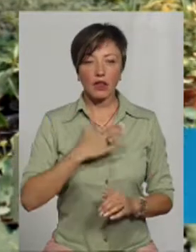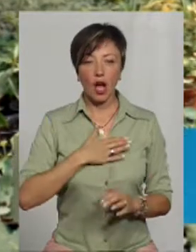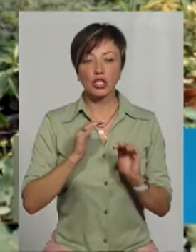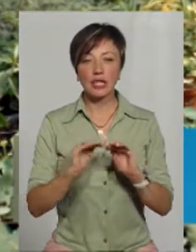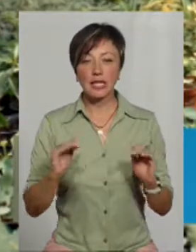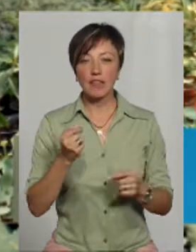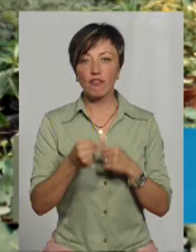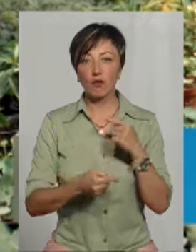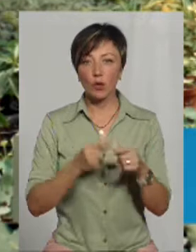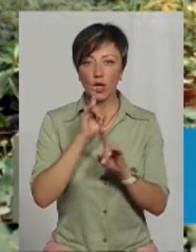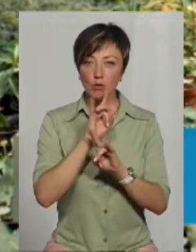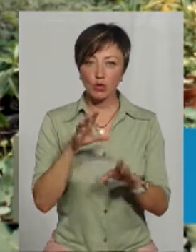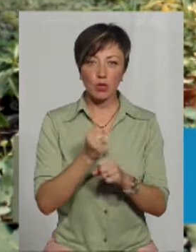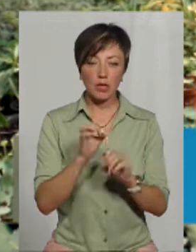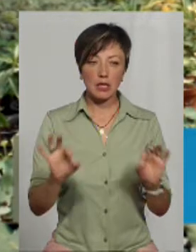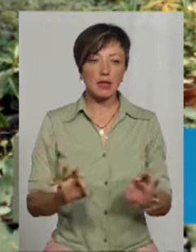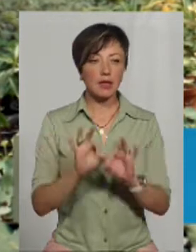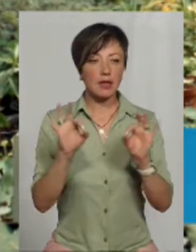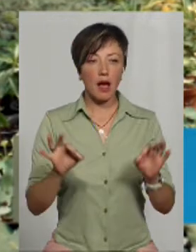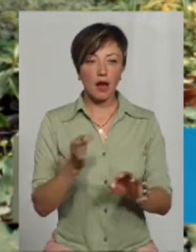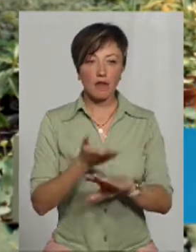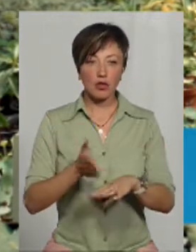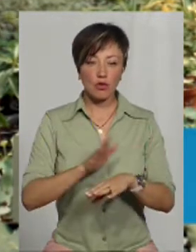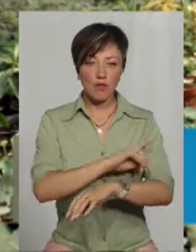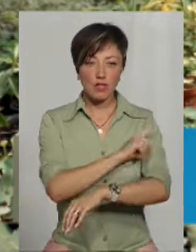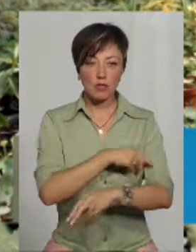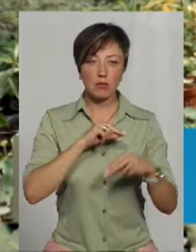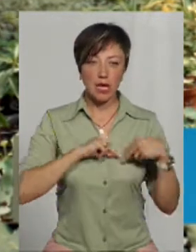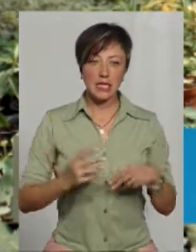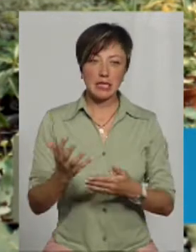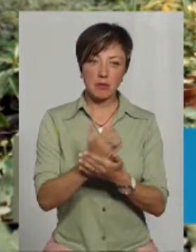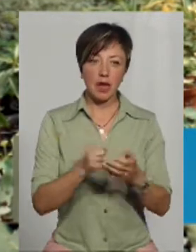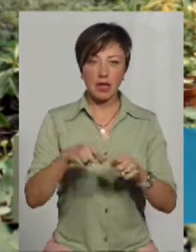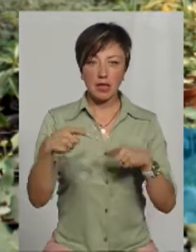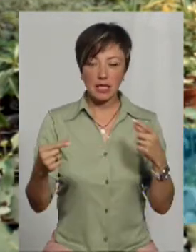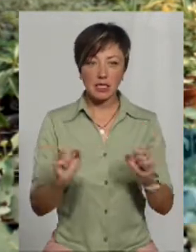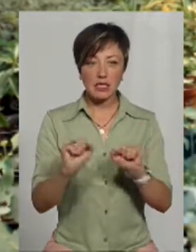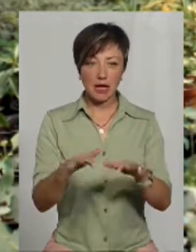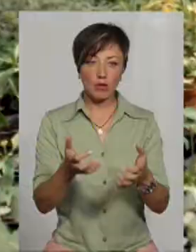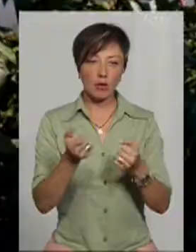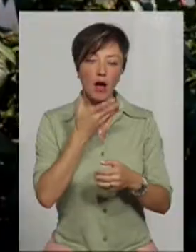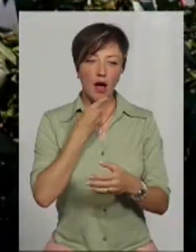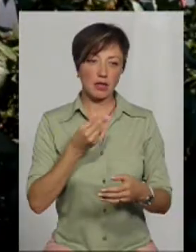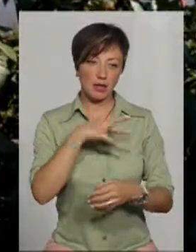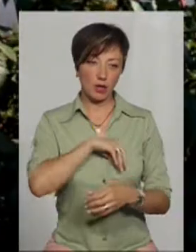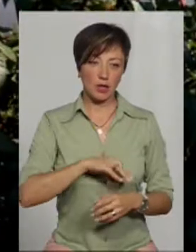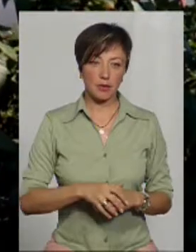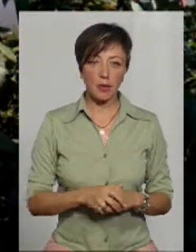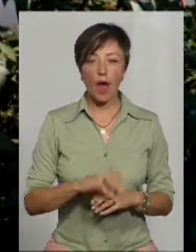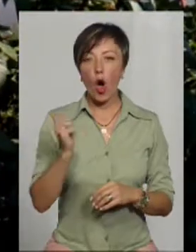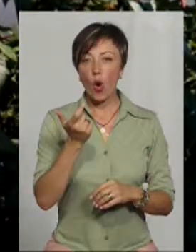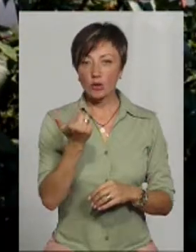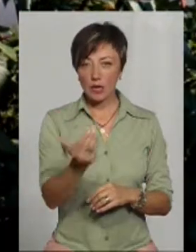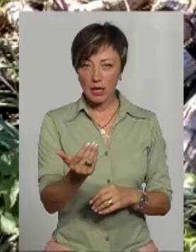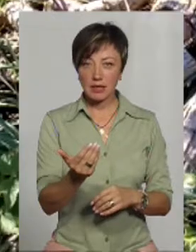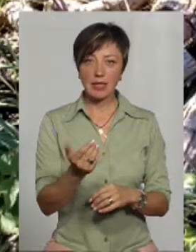і внуки не будуть робити ніякої важкої фізичної праці, просто зібрали листя, здали і отримали гарний дохід. Господарство білоусів